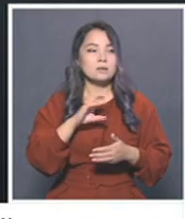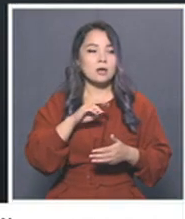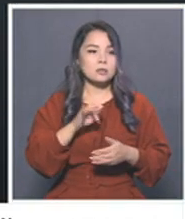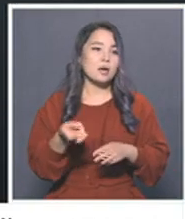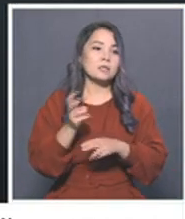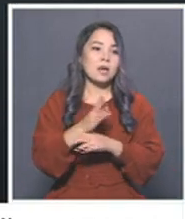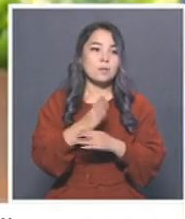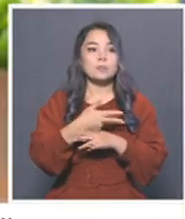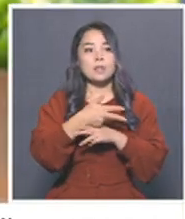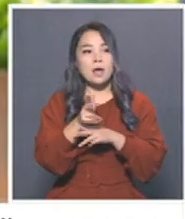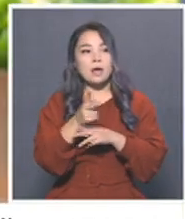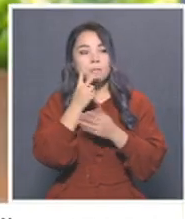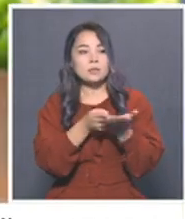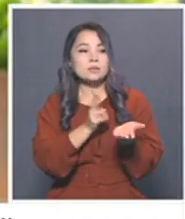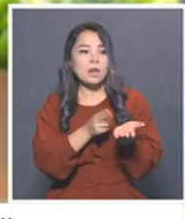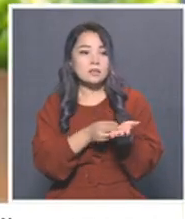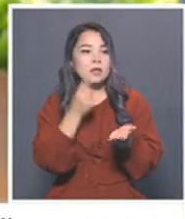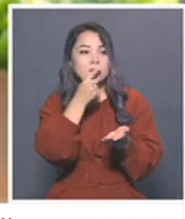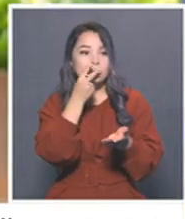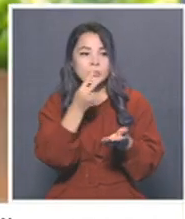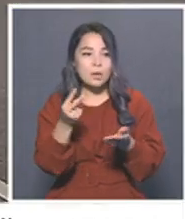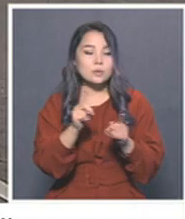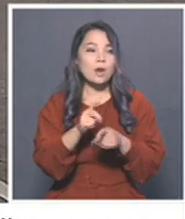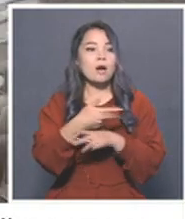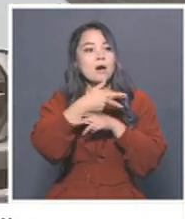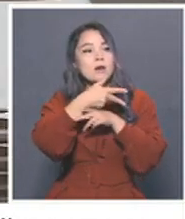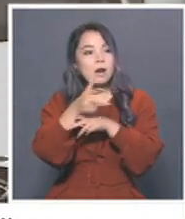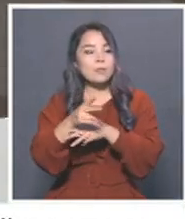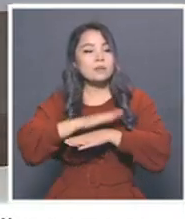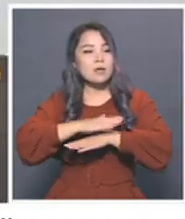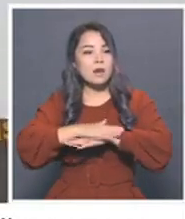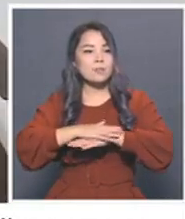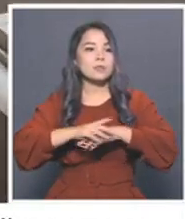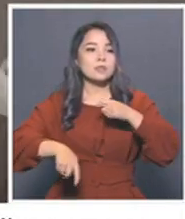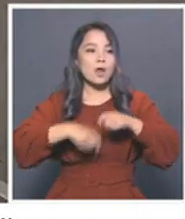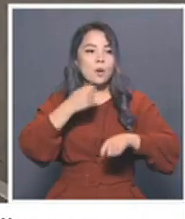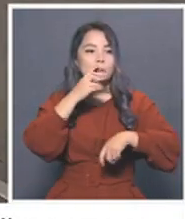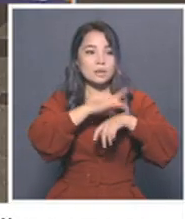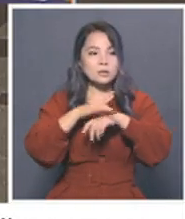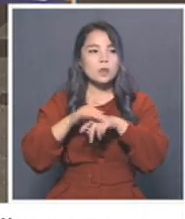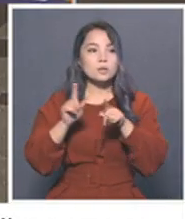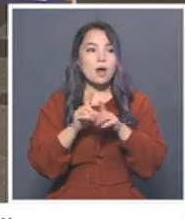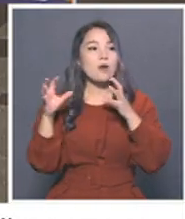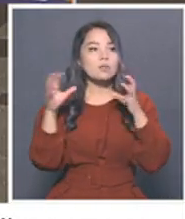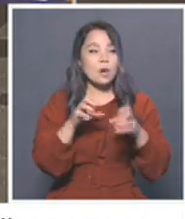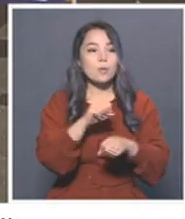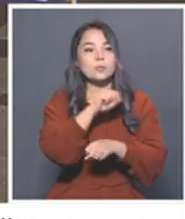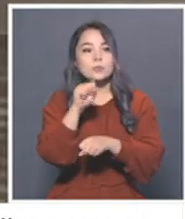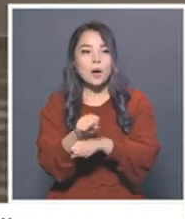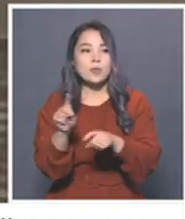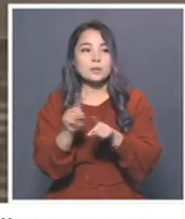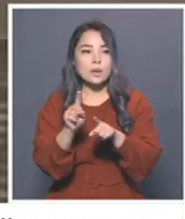Ол бейне жазбаны тексертіп, айыбын өз көзімен көрді. Камераның түбінен тәртіп сақтап өткенімен, одан кейін автобус жолағына тоқтаған